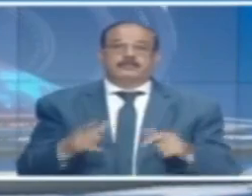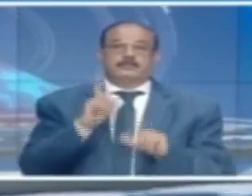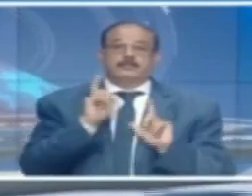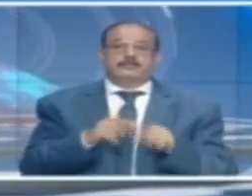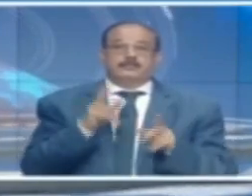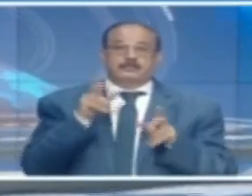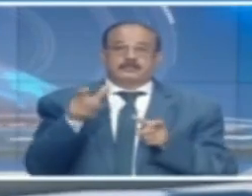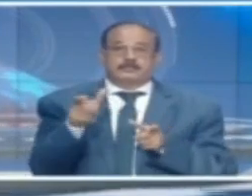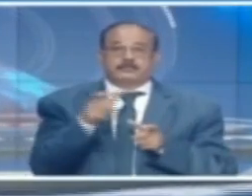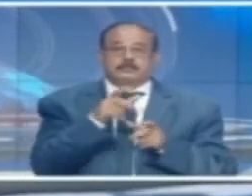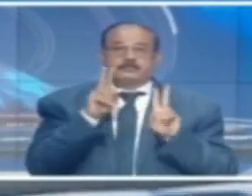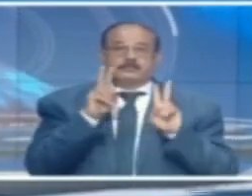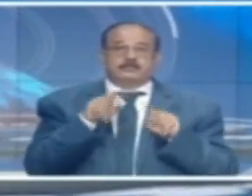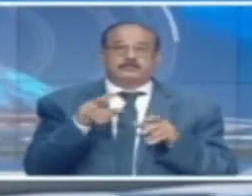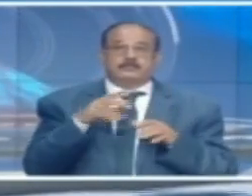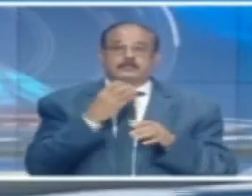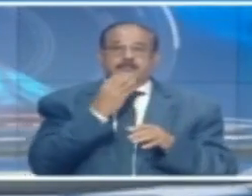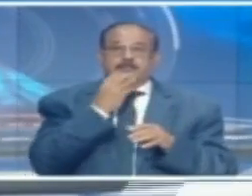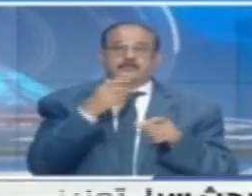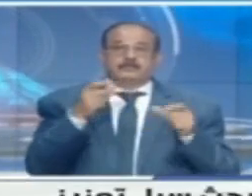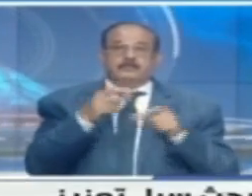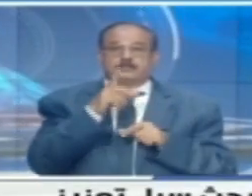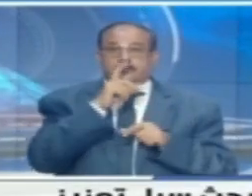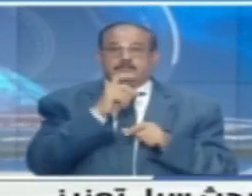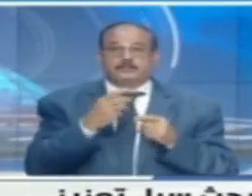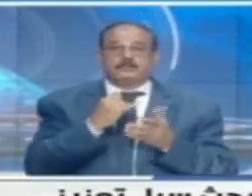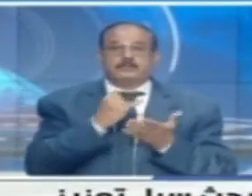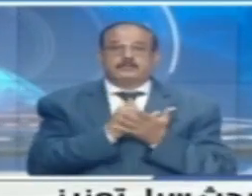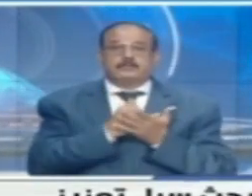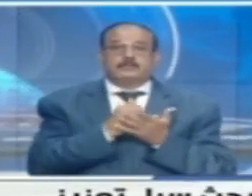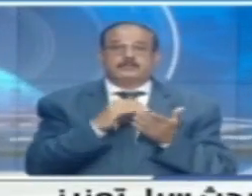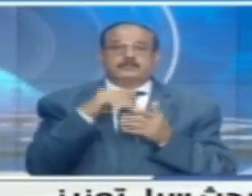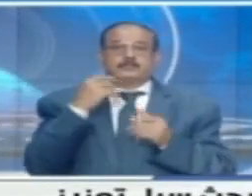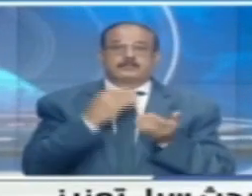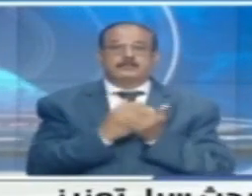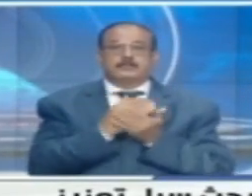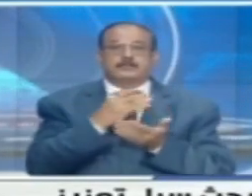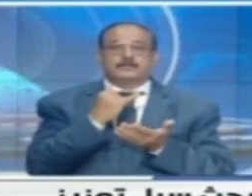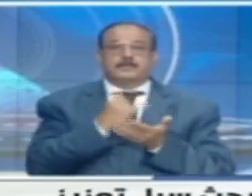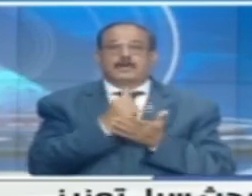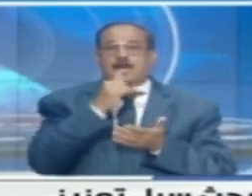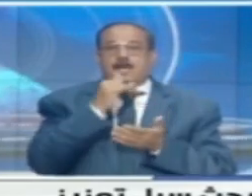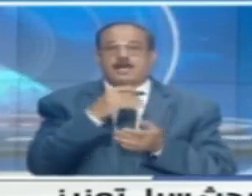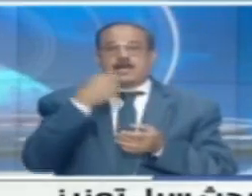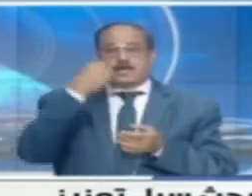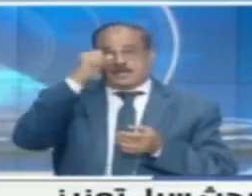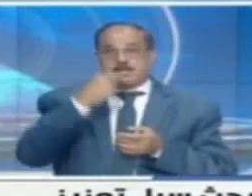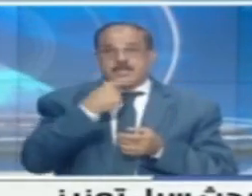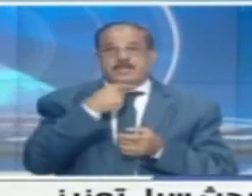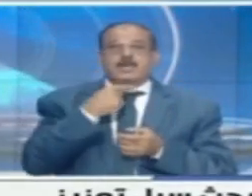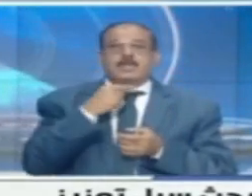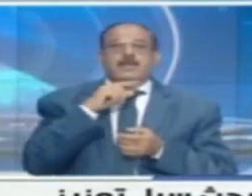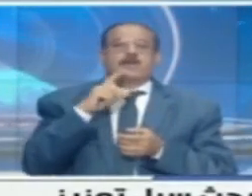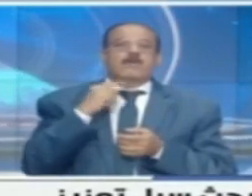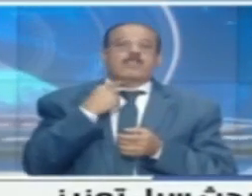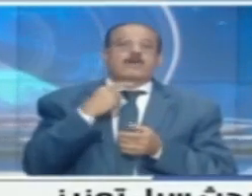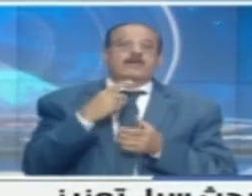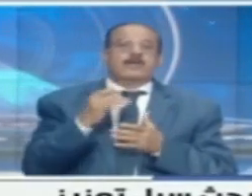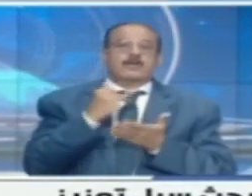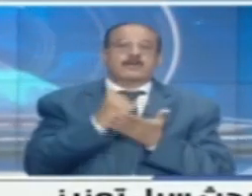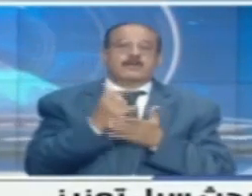عقدت لجنة المتابعة المصرية القطرية اجتماعا في القاهرة برئاسة مساعد وزير الخارجية للشؤون العربية السفير ياسر عثمان،